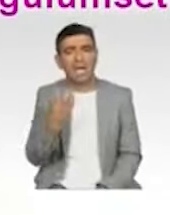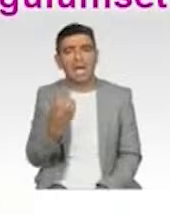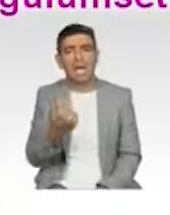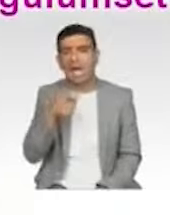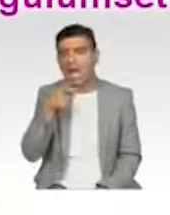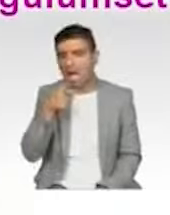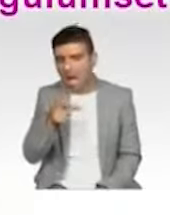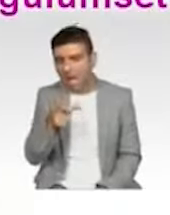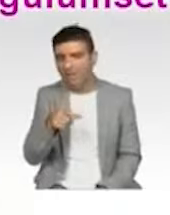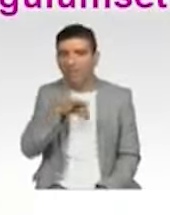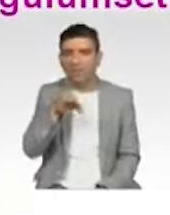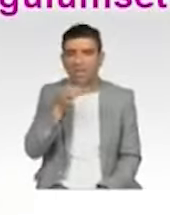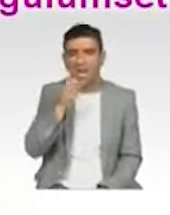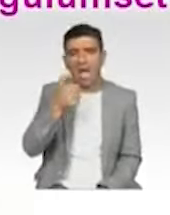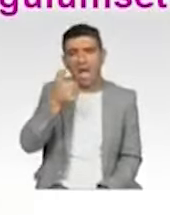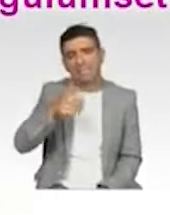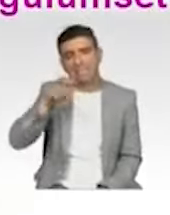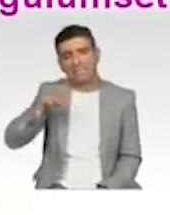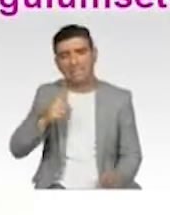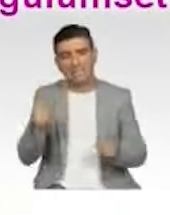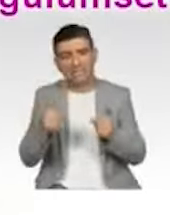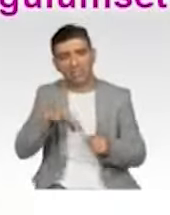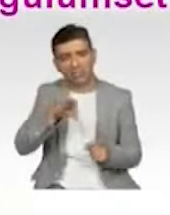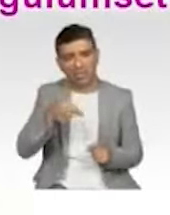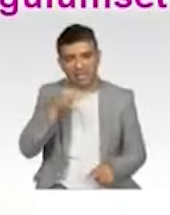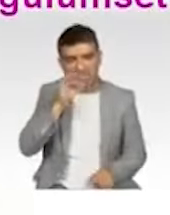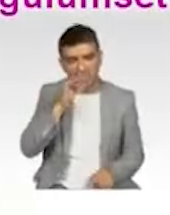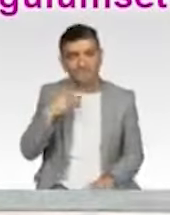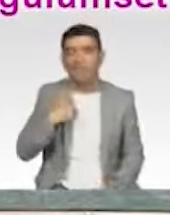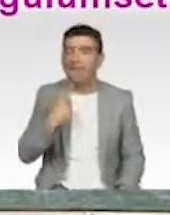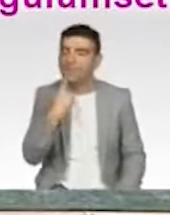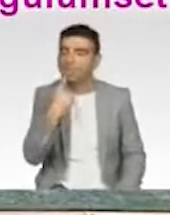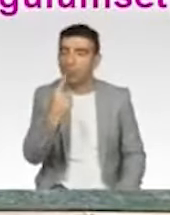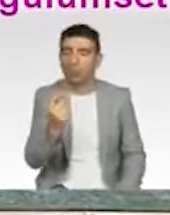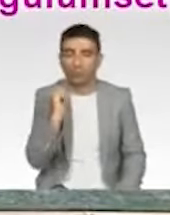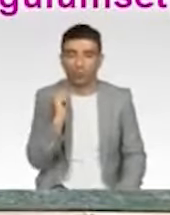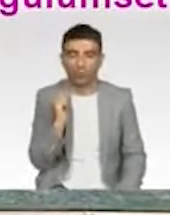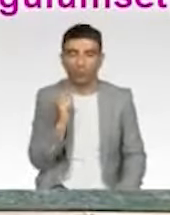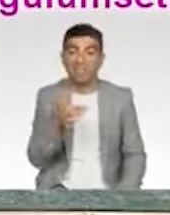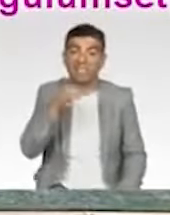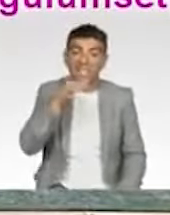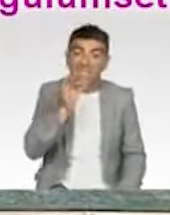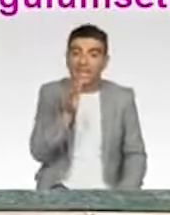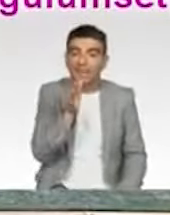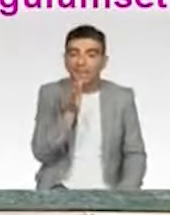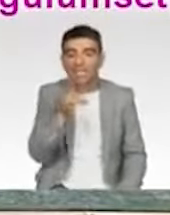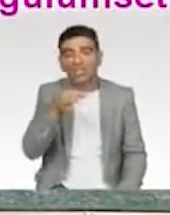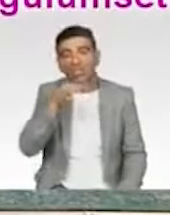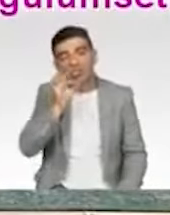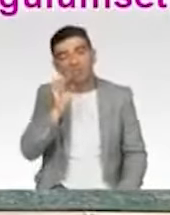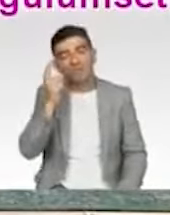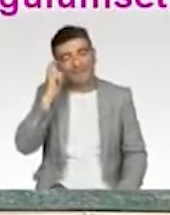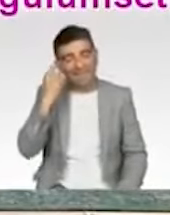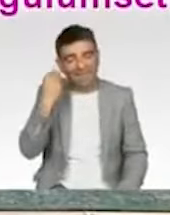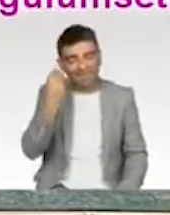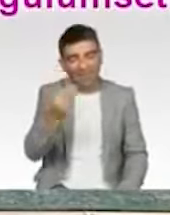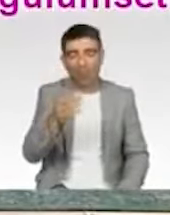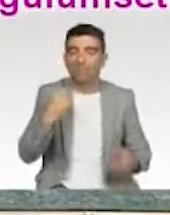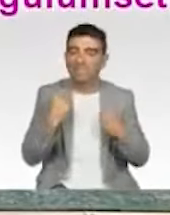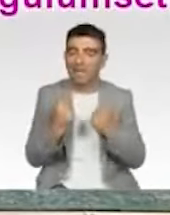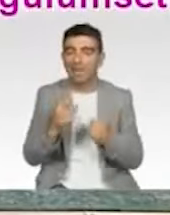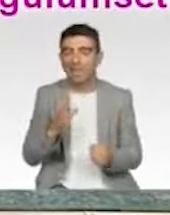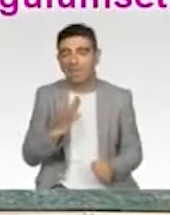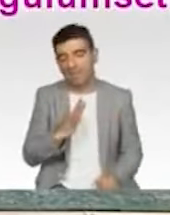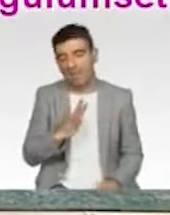kahve içecek? Günde 6 ile 8 bardak çay tüketimini öneriyorum. İçilebilir, hatta içilmesini tavsiye ediyorum. Ben